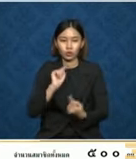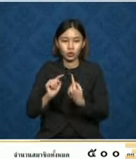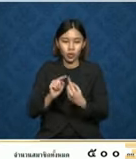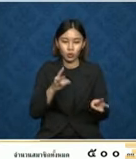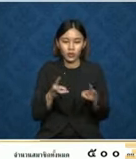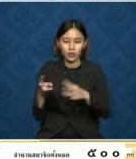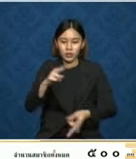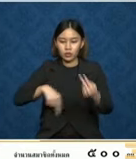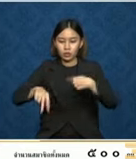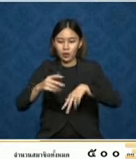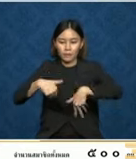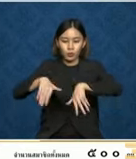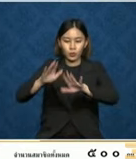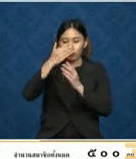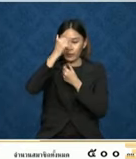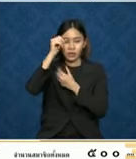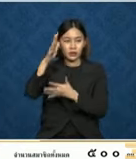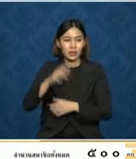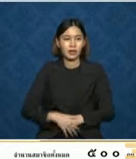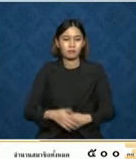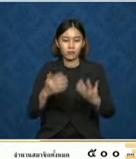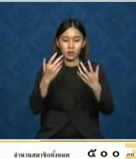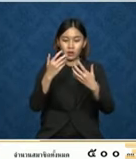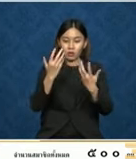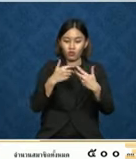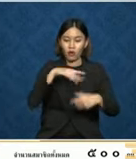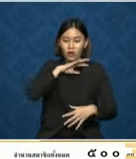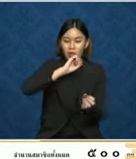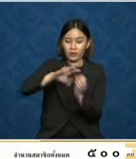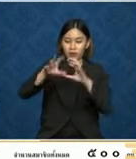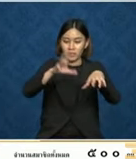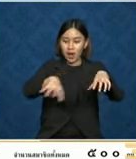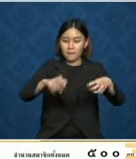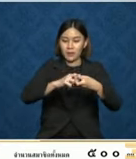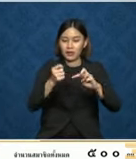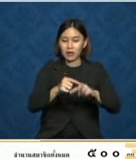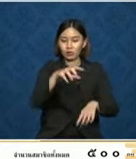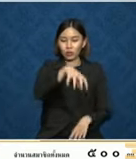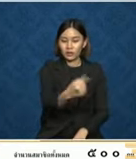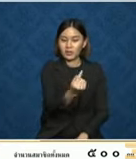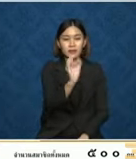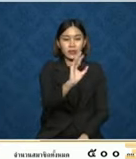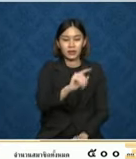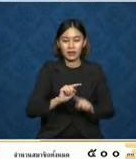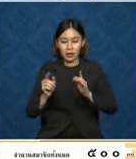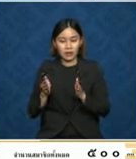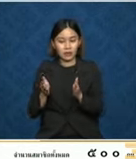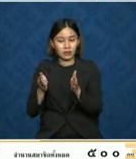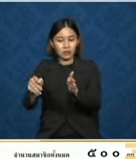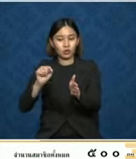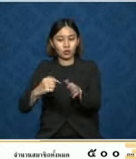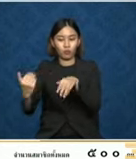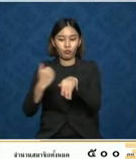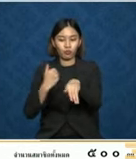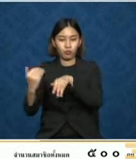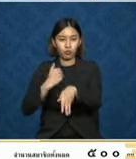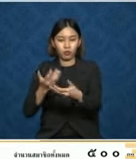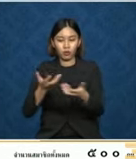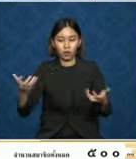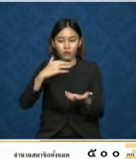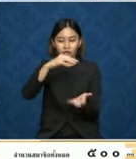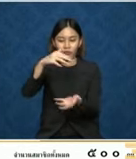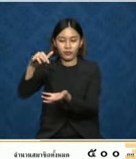บคุมและก็การปล่อยปละละเลยโรงขยะแห่งนี้ไม่ได้สร้างปัญหาอยู่ที่บริเวณจุดเดียวครับแต่ว่าถนนที่ใช้เป็นทางหลักในการขนถ่ายก็เ